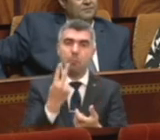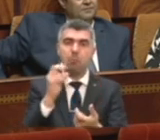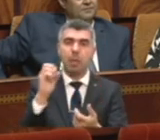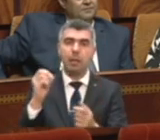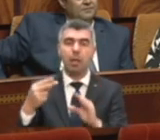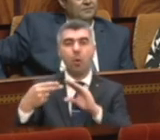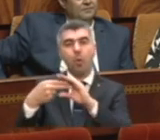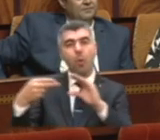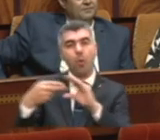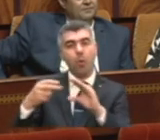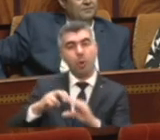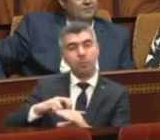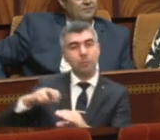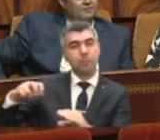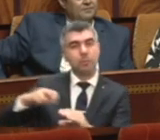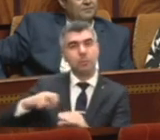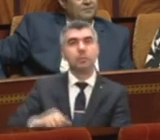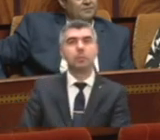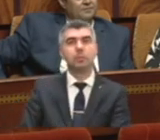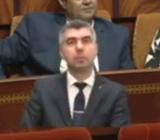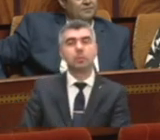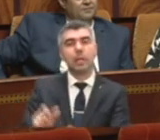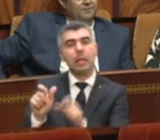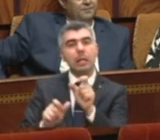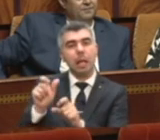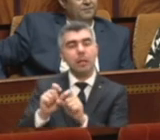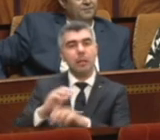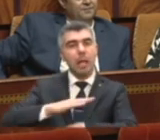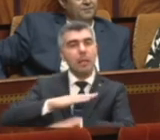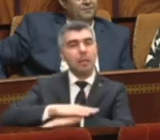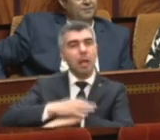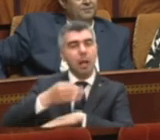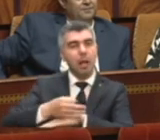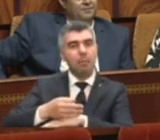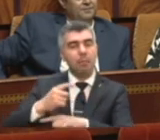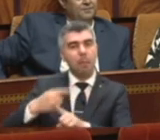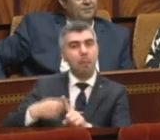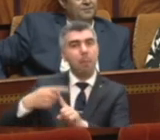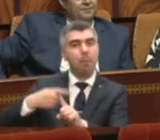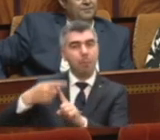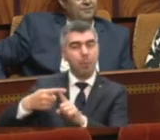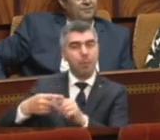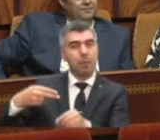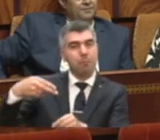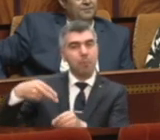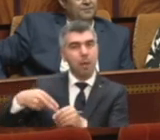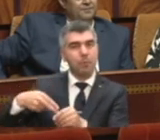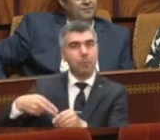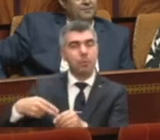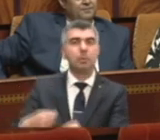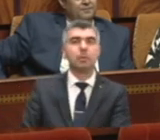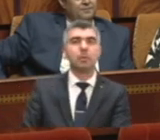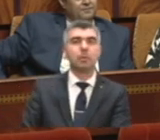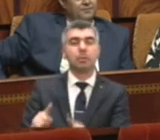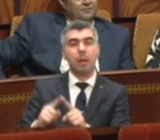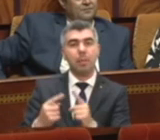روتور. هاد الناس هادو السيد الوزير كيحتارمو، لأن ارتفاع ديال المحروقات ربما